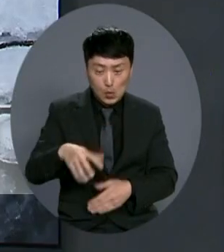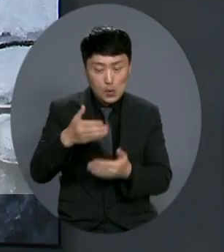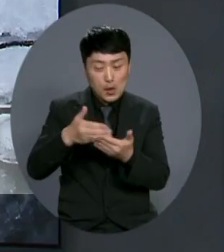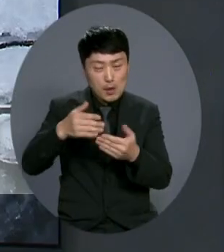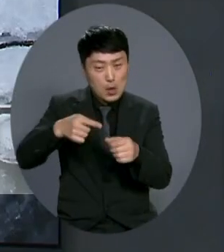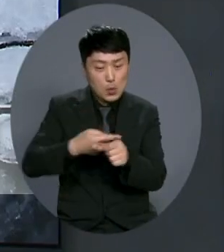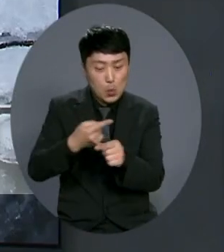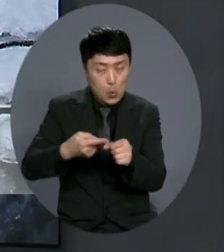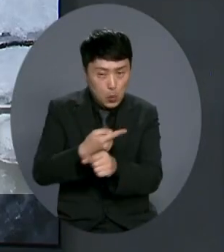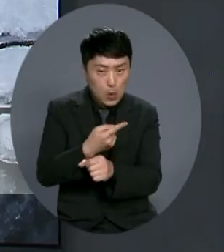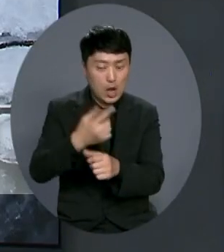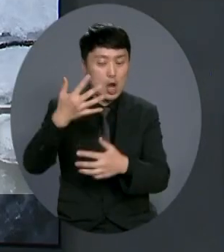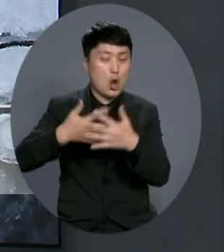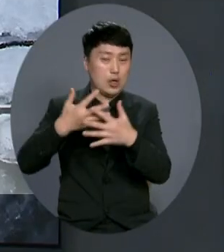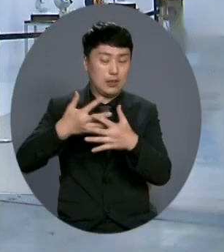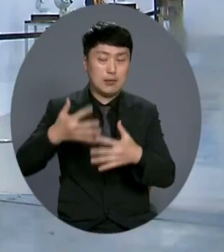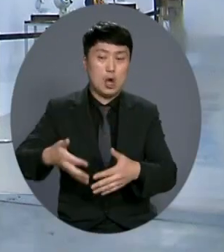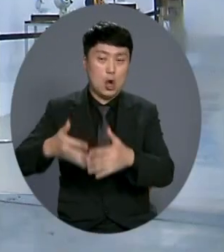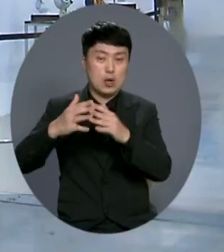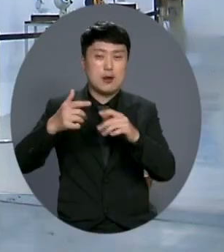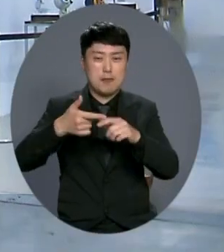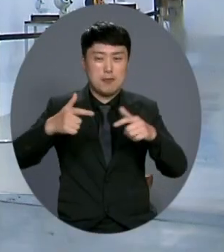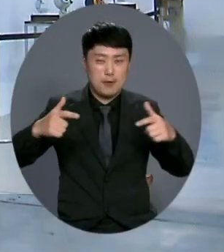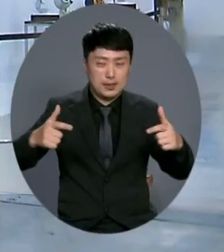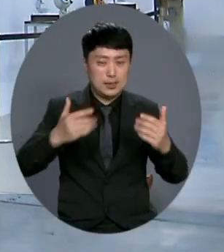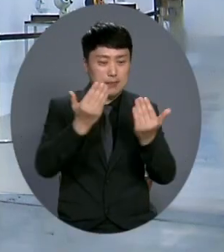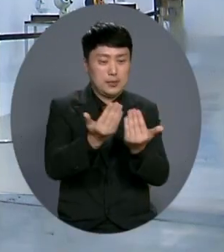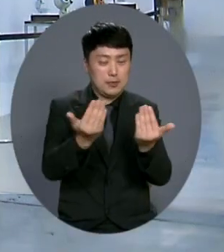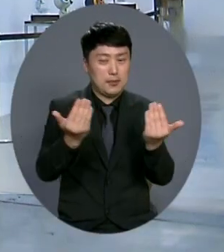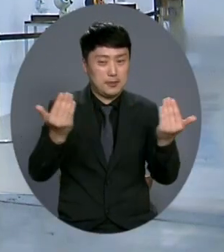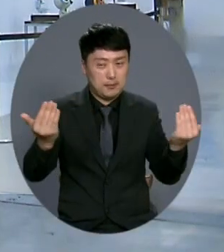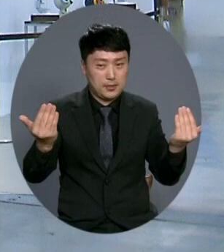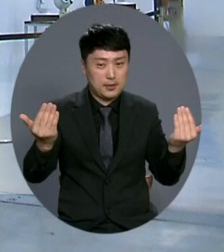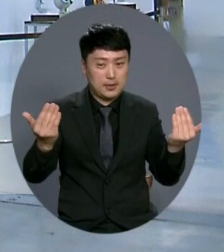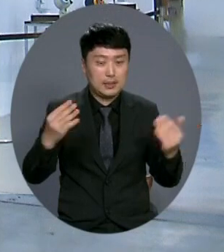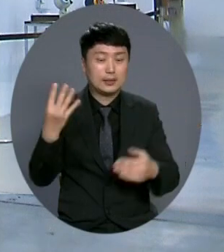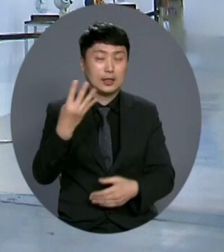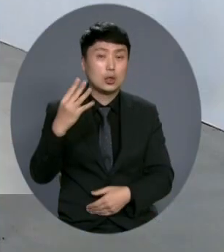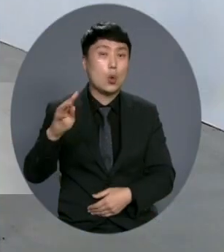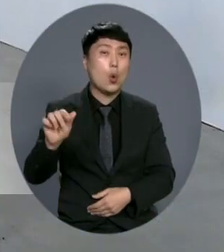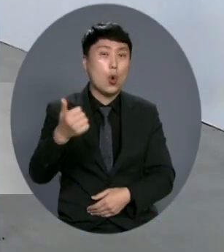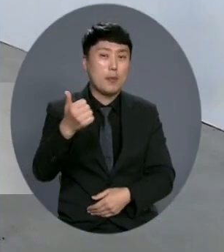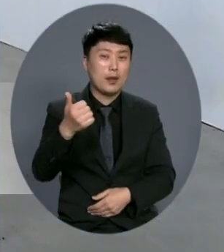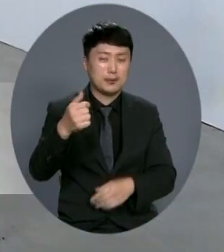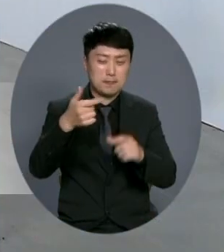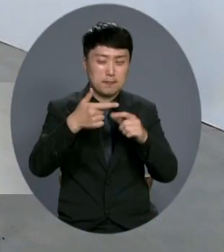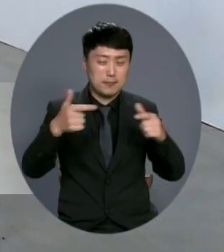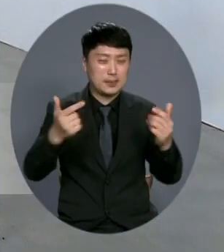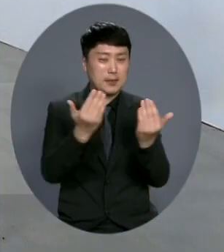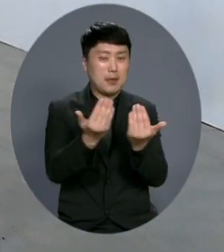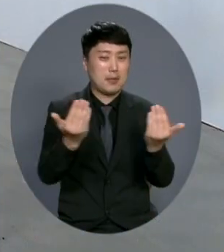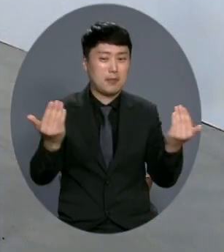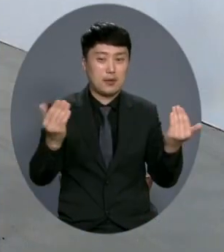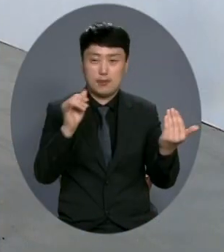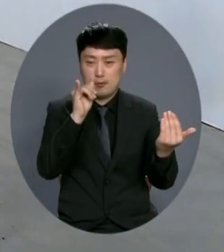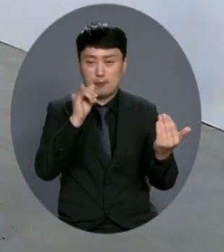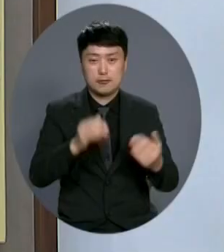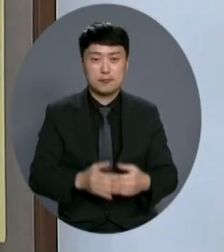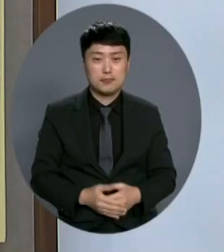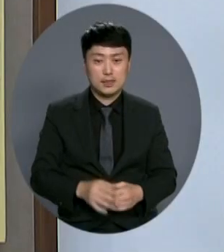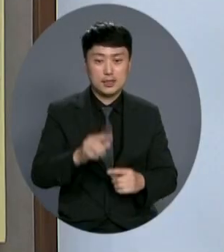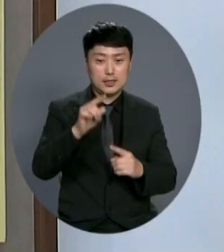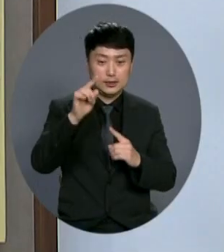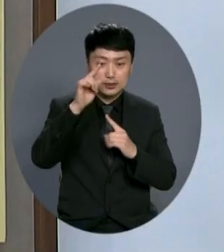조각, 판화, 영상 설치 등 다양한 매체의 근현대 미술 작품 4,500여 점을 선보입니다. 이우환을